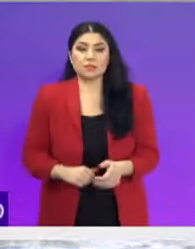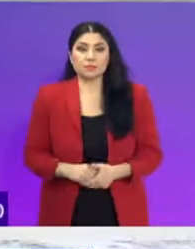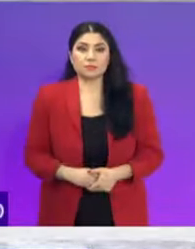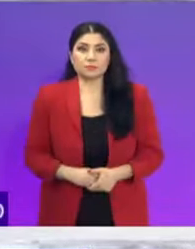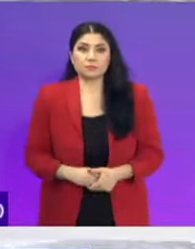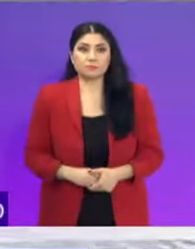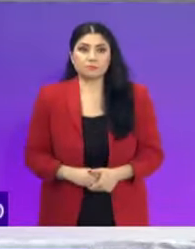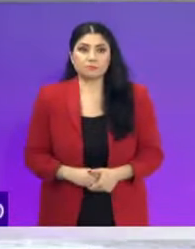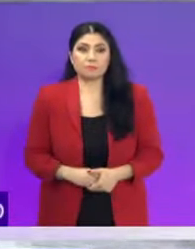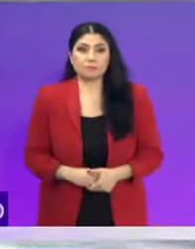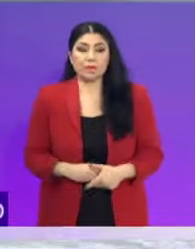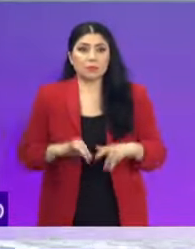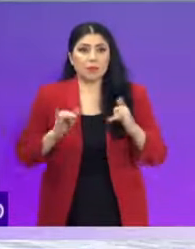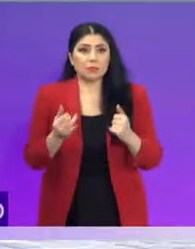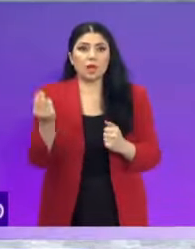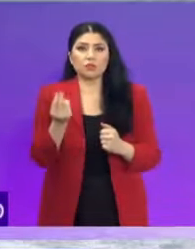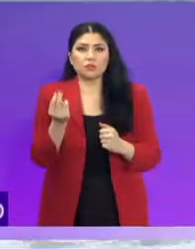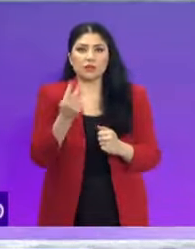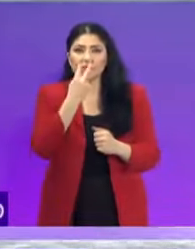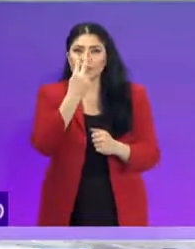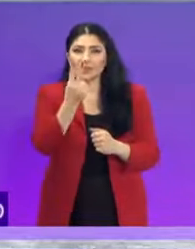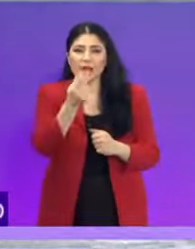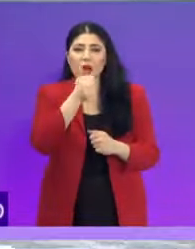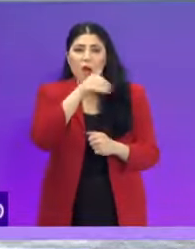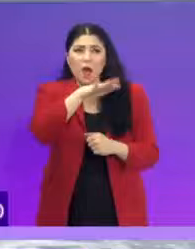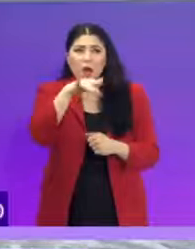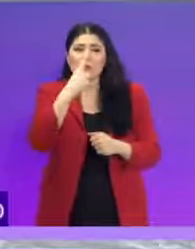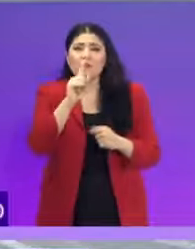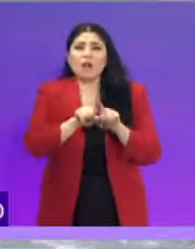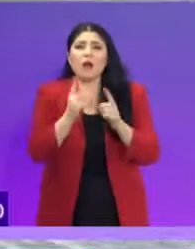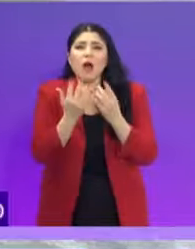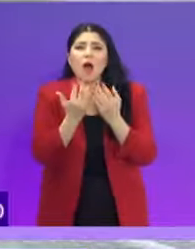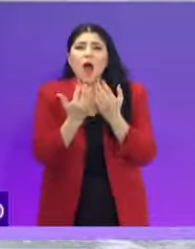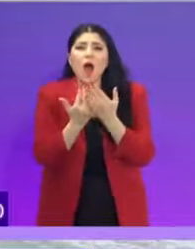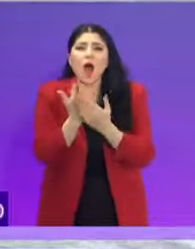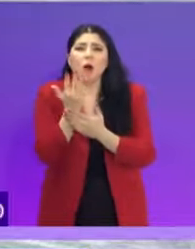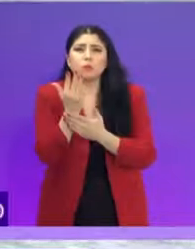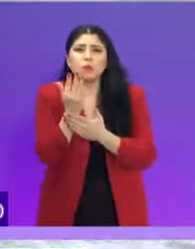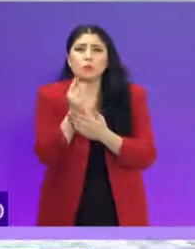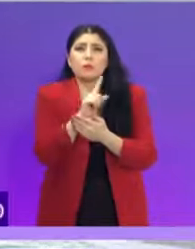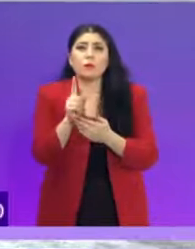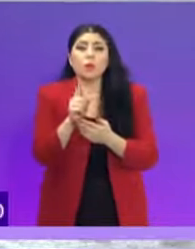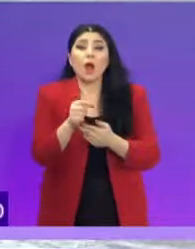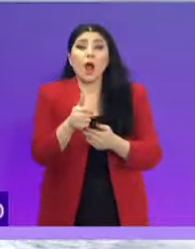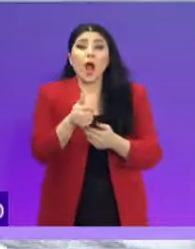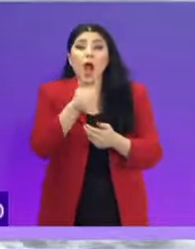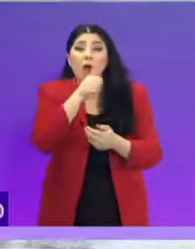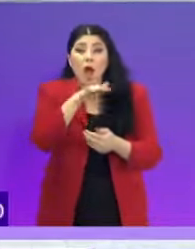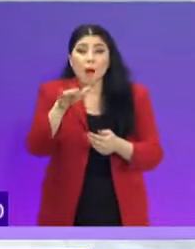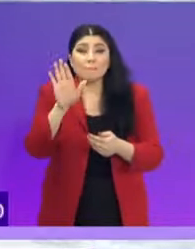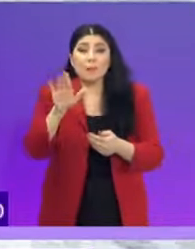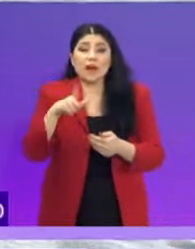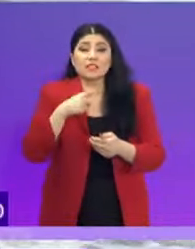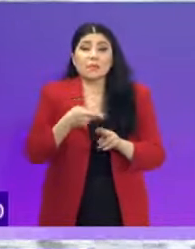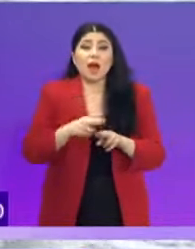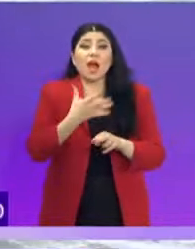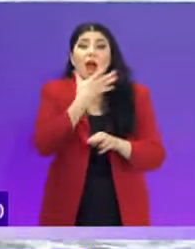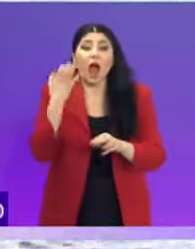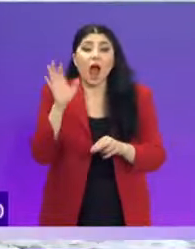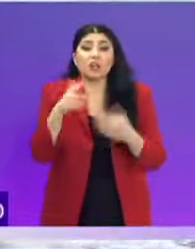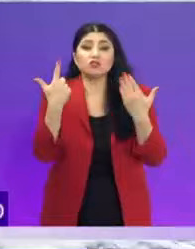alt fenomen. Puteți observa că din mare ies aburi. Asta pentru că apa mării este mai caldă, are 7 grade Celsius,